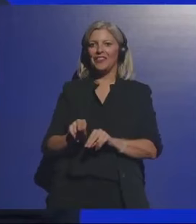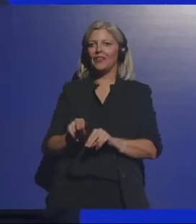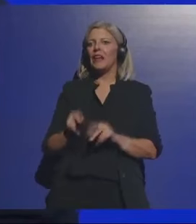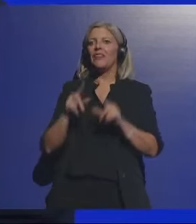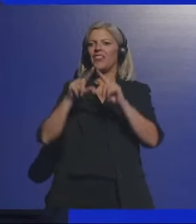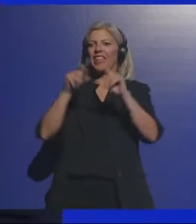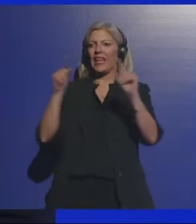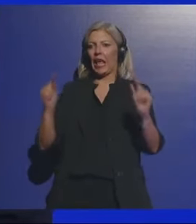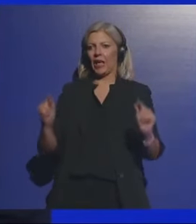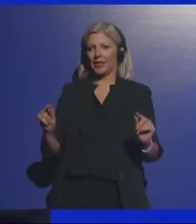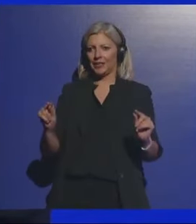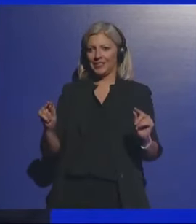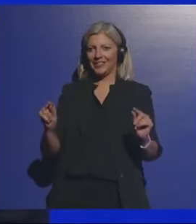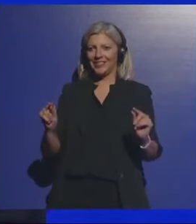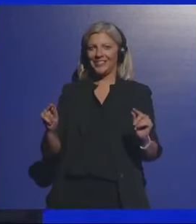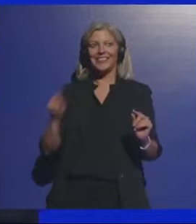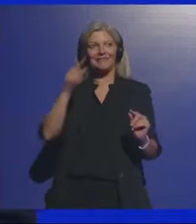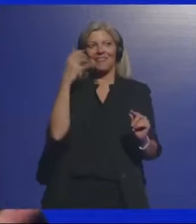fine